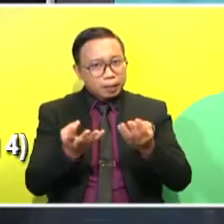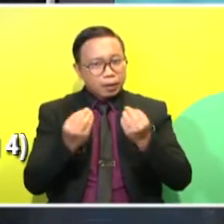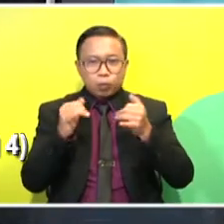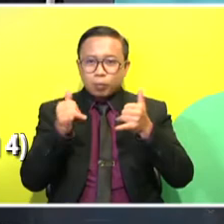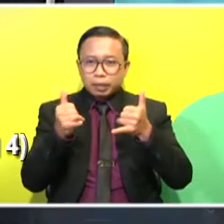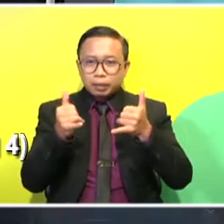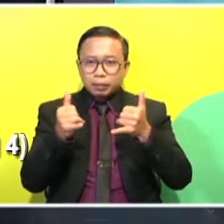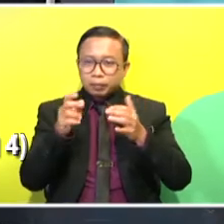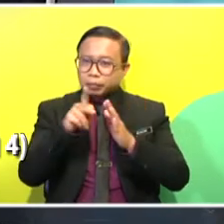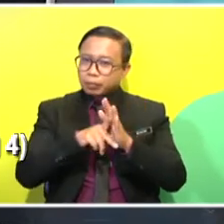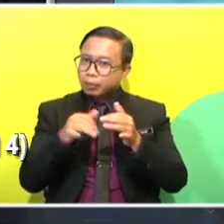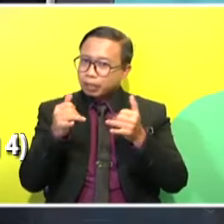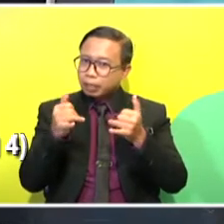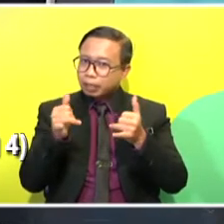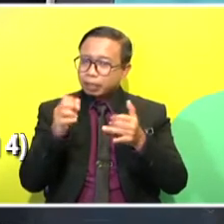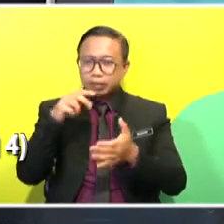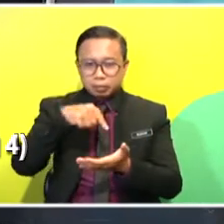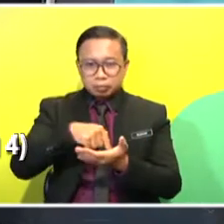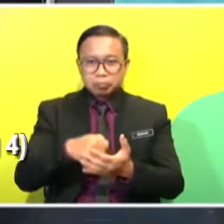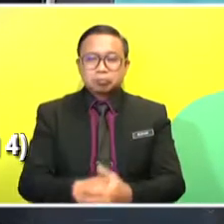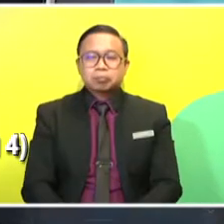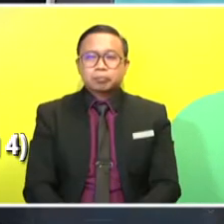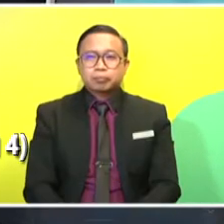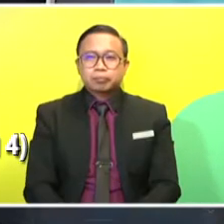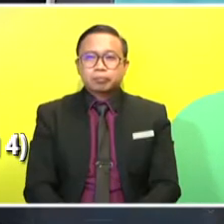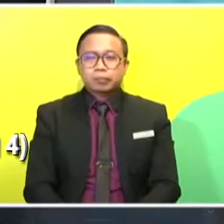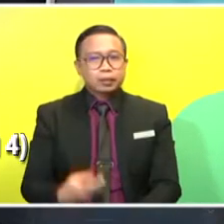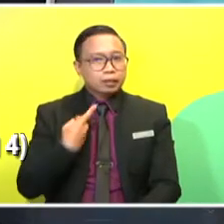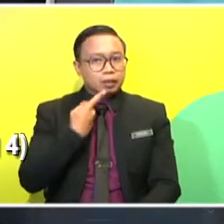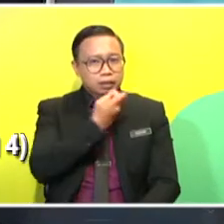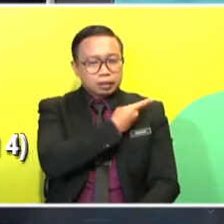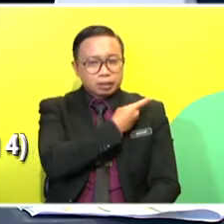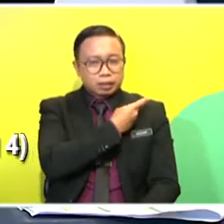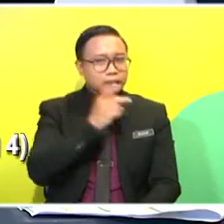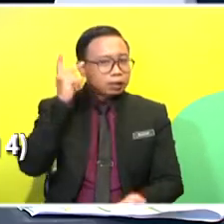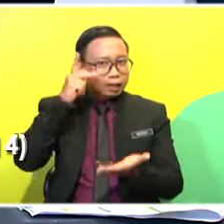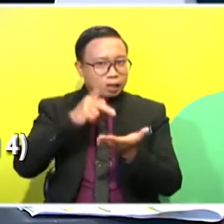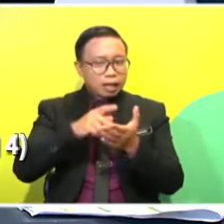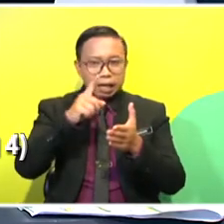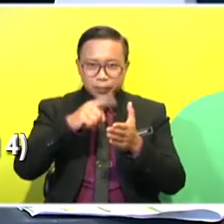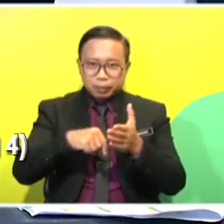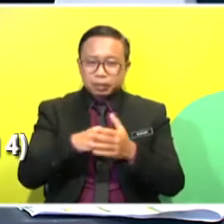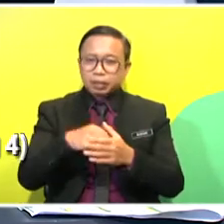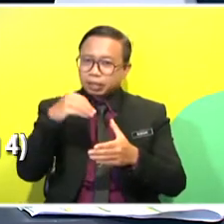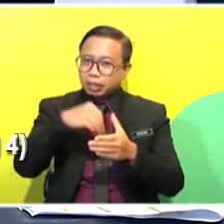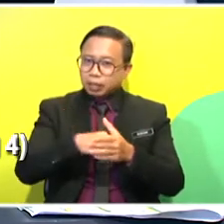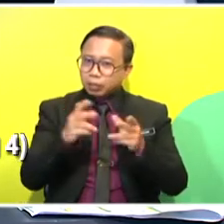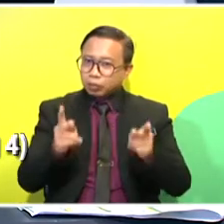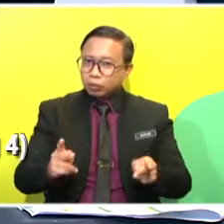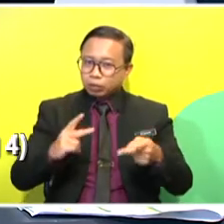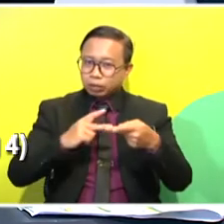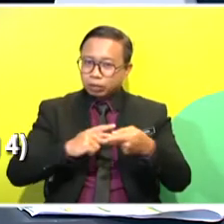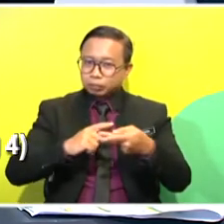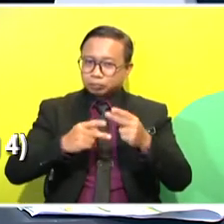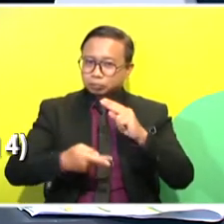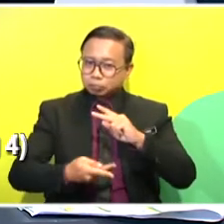ni cikgu? Okey, sebelum kita main permainan ini, kita kenal dulu apa yang ada di dalam kotak-kotak tersebut. Baik. Okey,